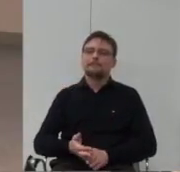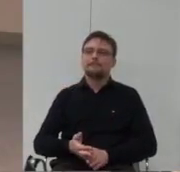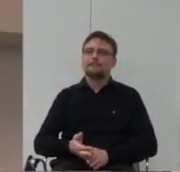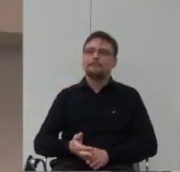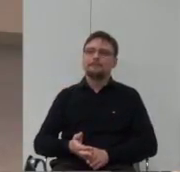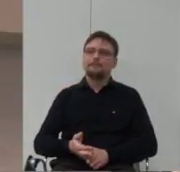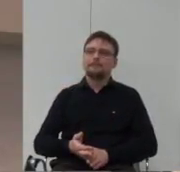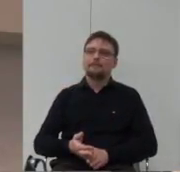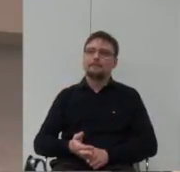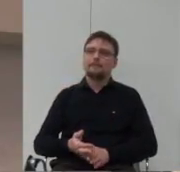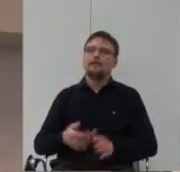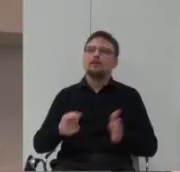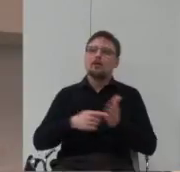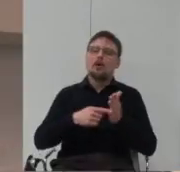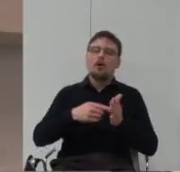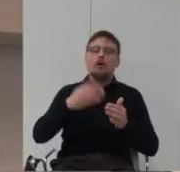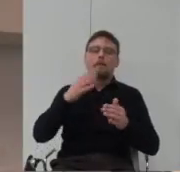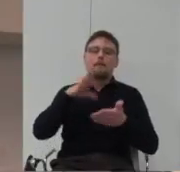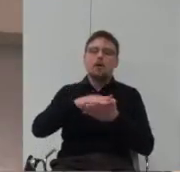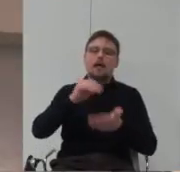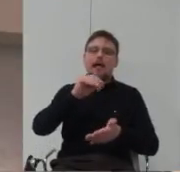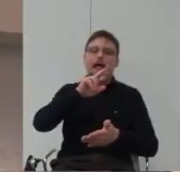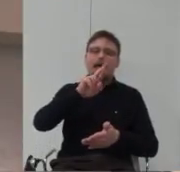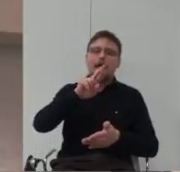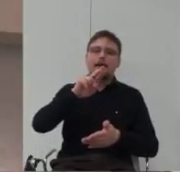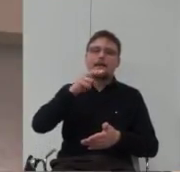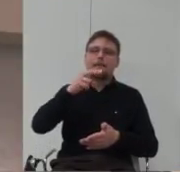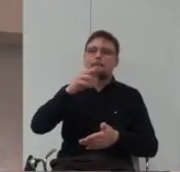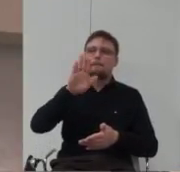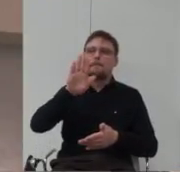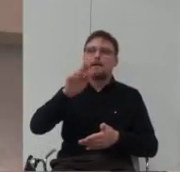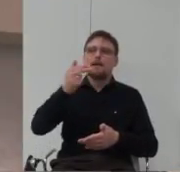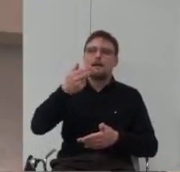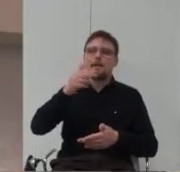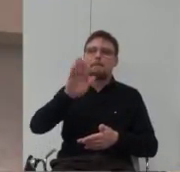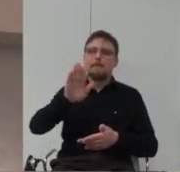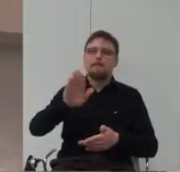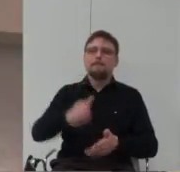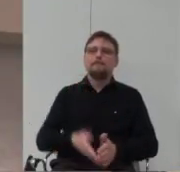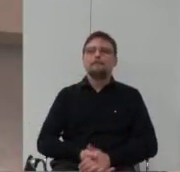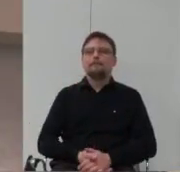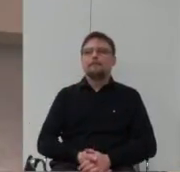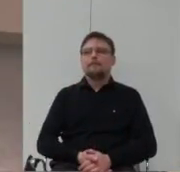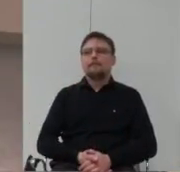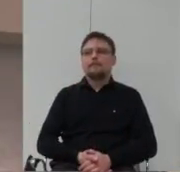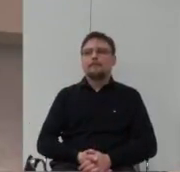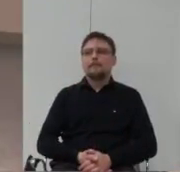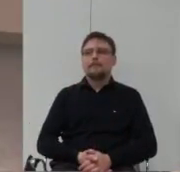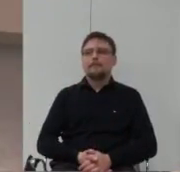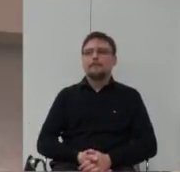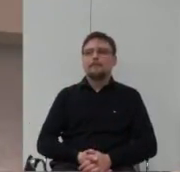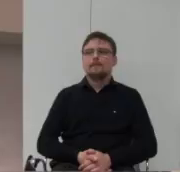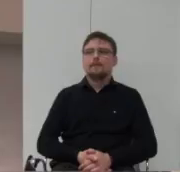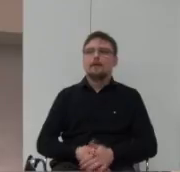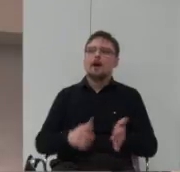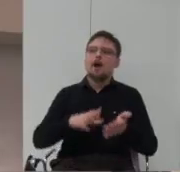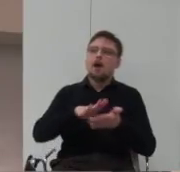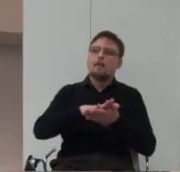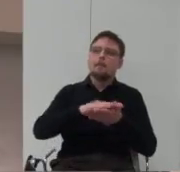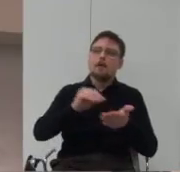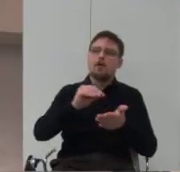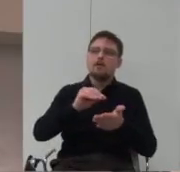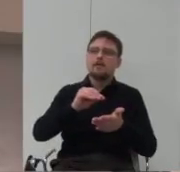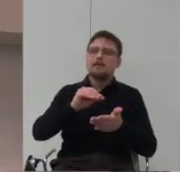Taki model minimalistyczny, czyli model Airbnb, to jest taki dowcip,